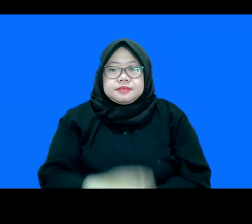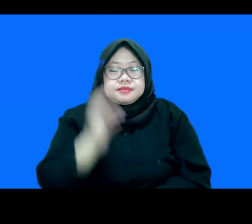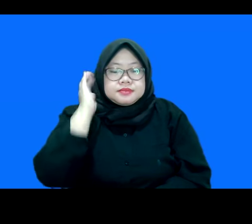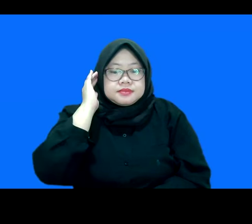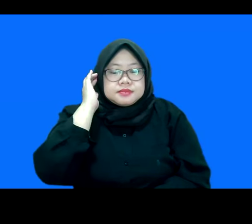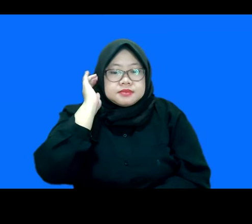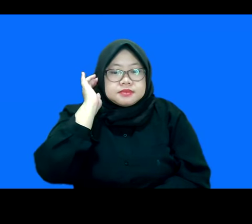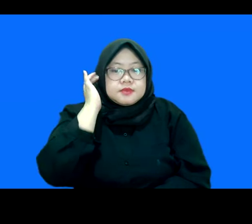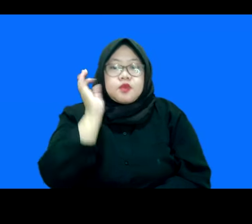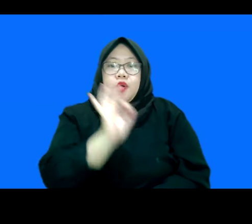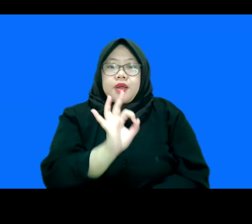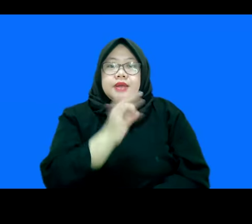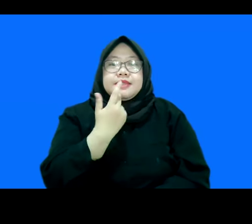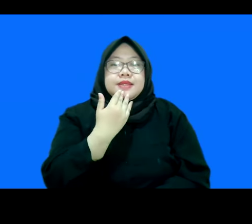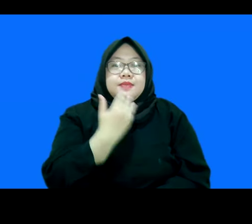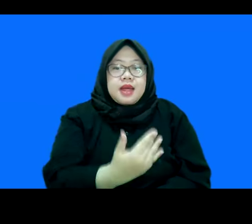Oke, baik, terima kasih Bu